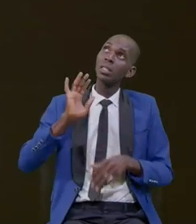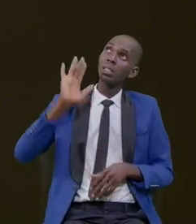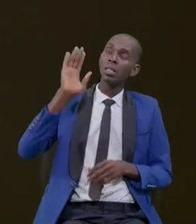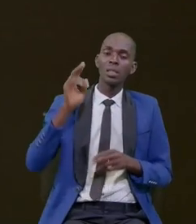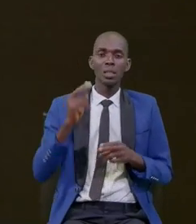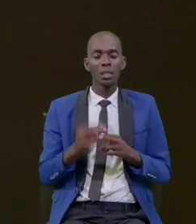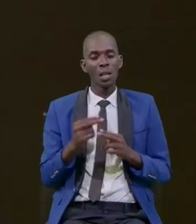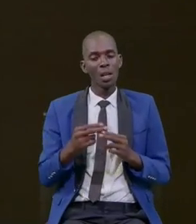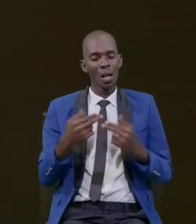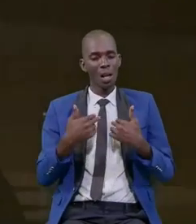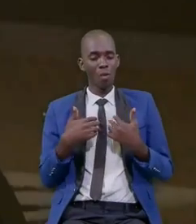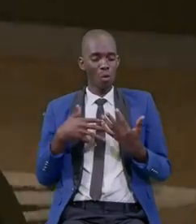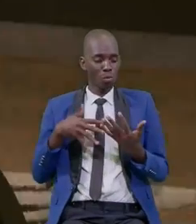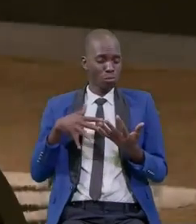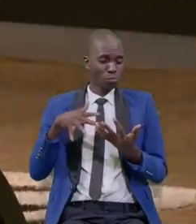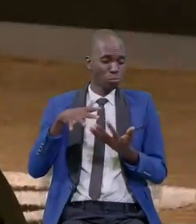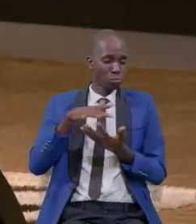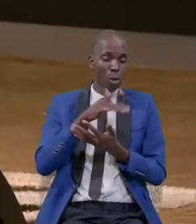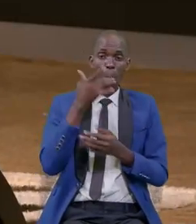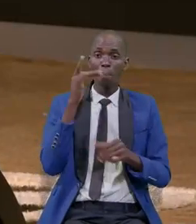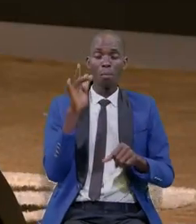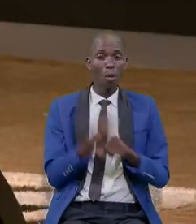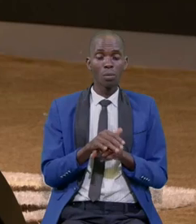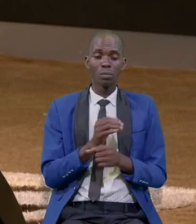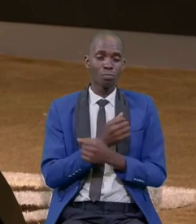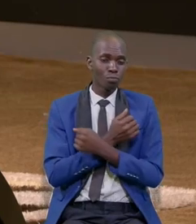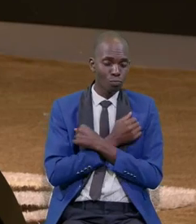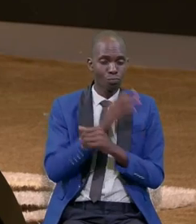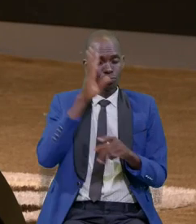Ayant donc de telles promesses, bien-aimés,